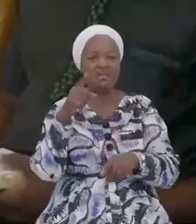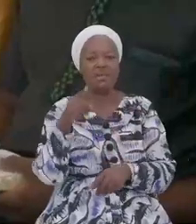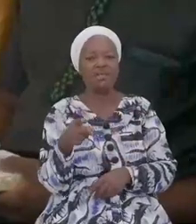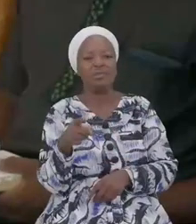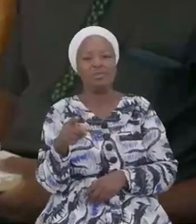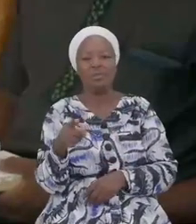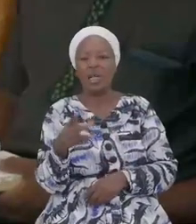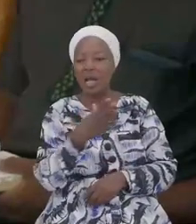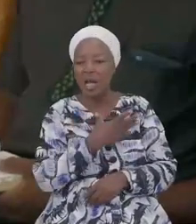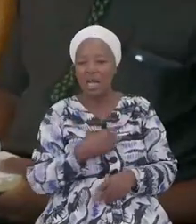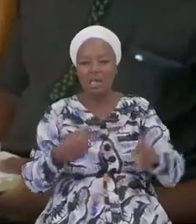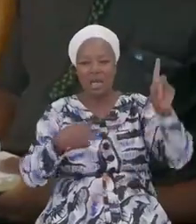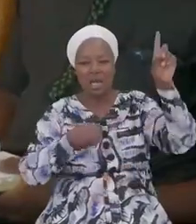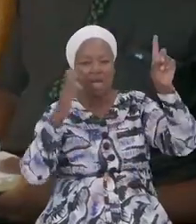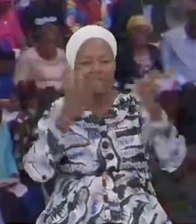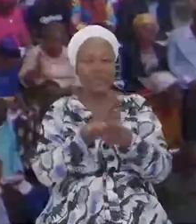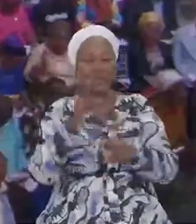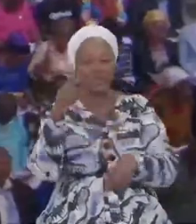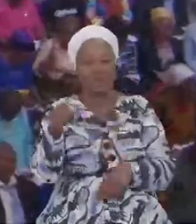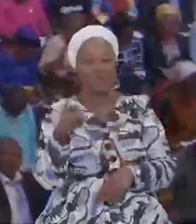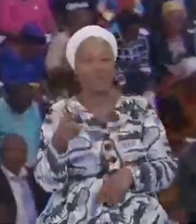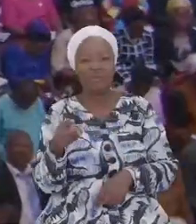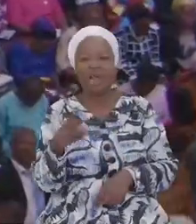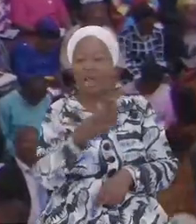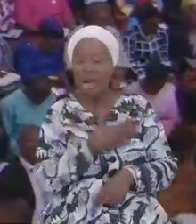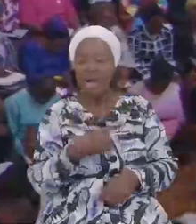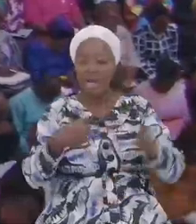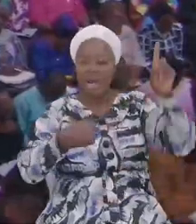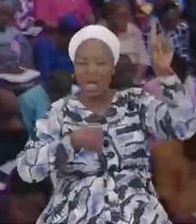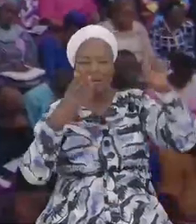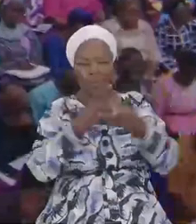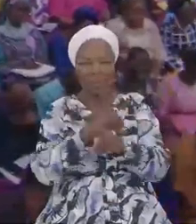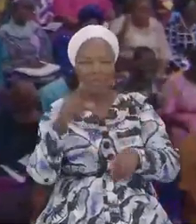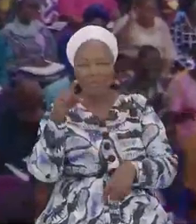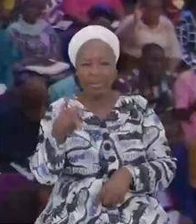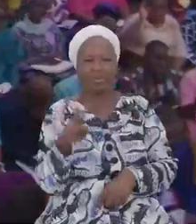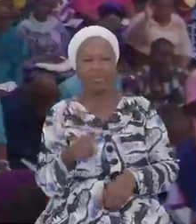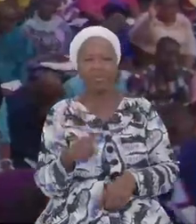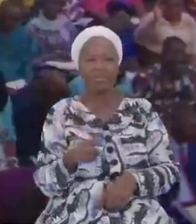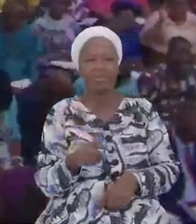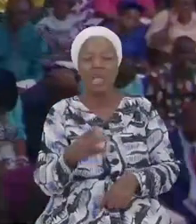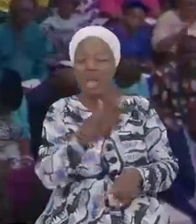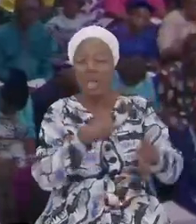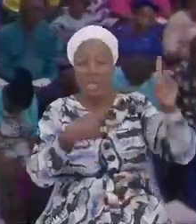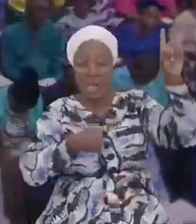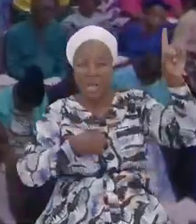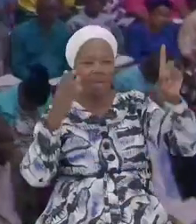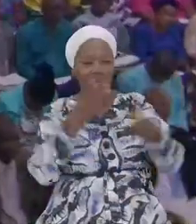Je te délivrerai. Je te délivrerai. Je te